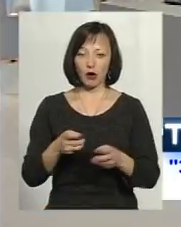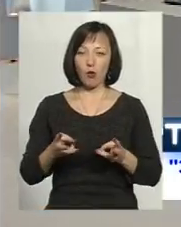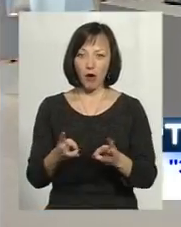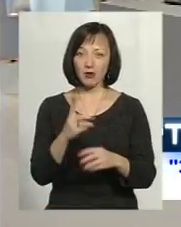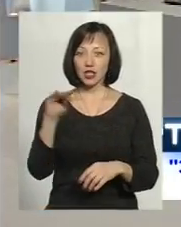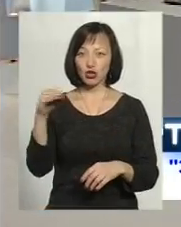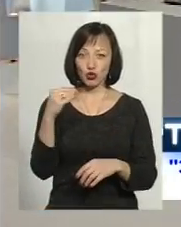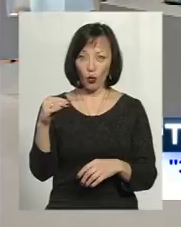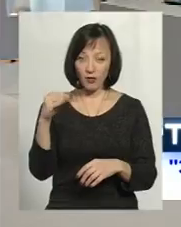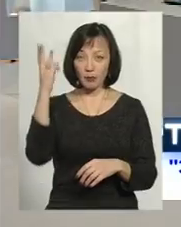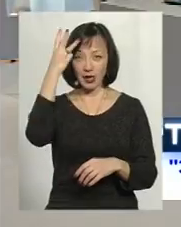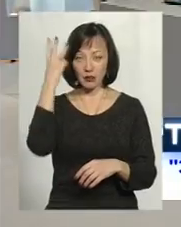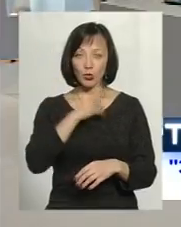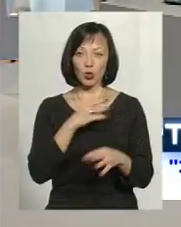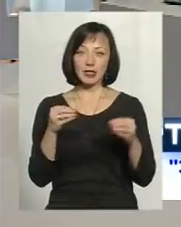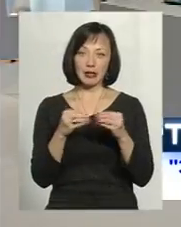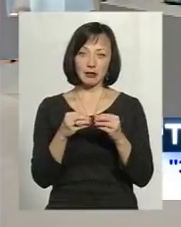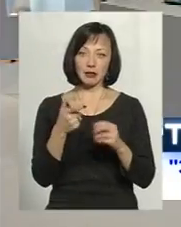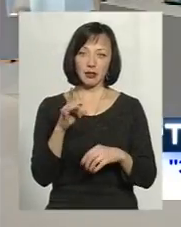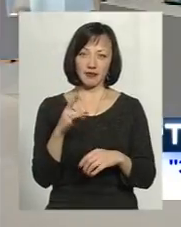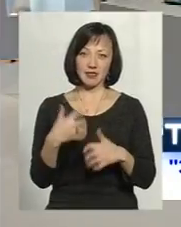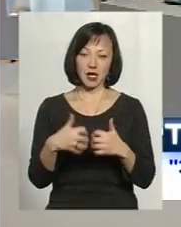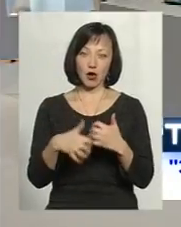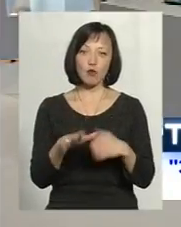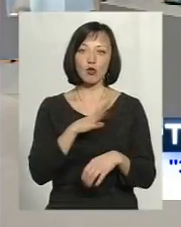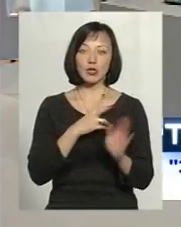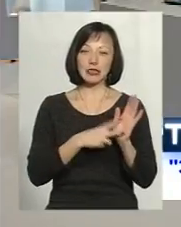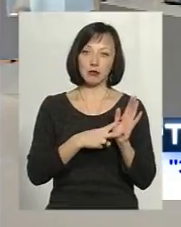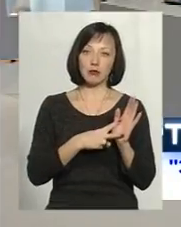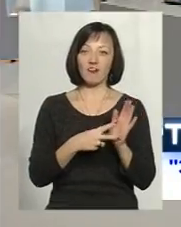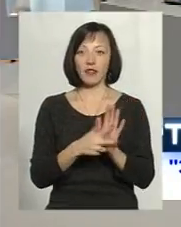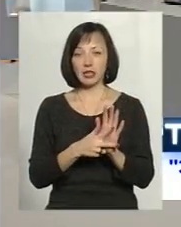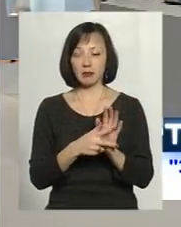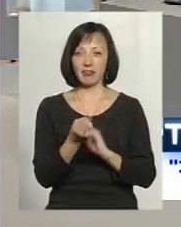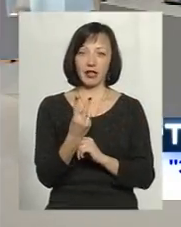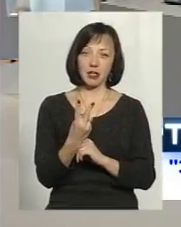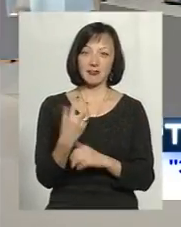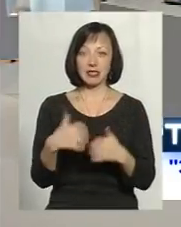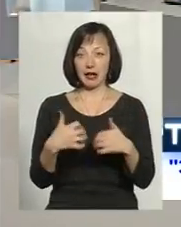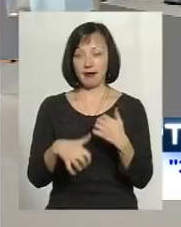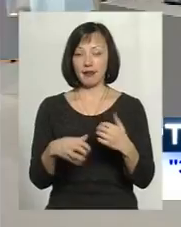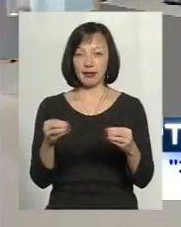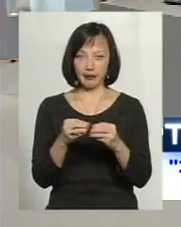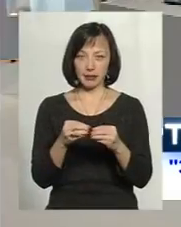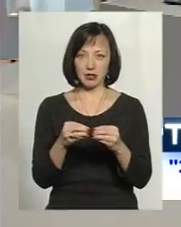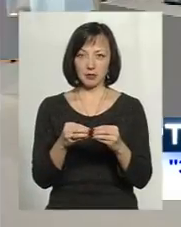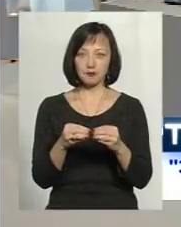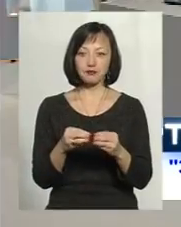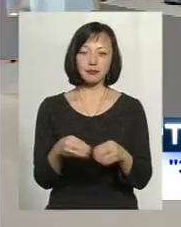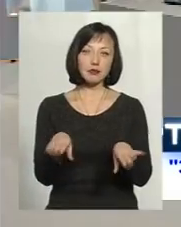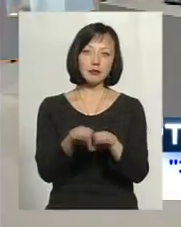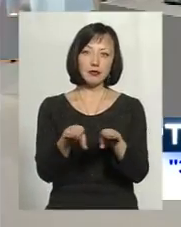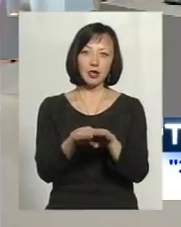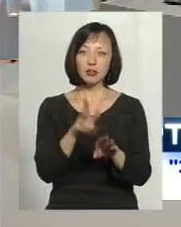за жовтень в Хмельницькому була 10 гривень в середньому. Було 7, було 8, було 12, середня 10. Якщо